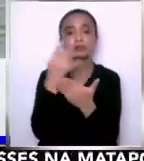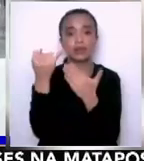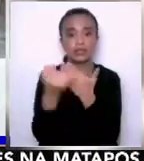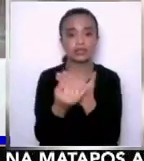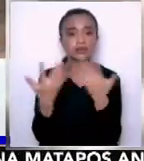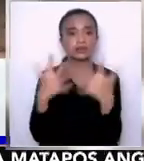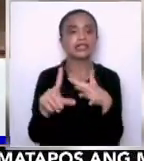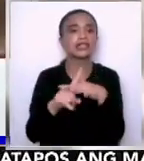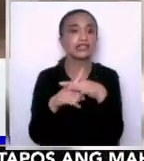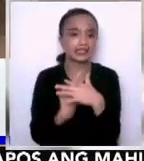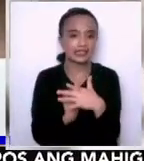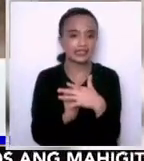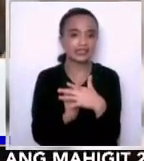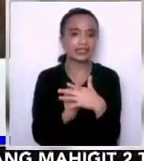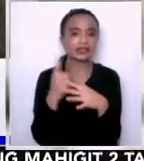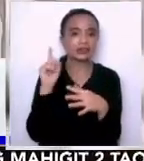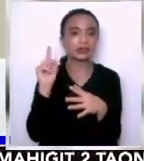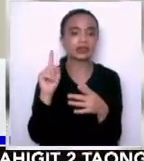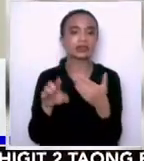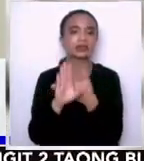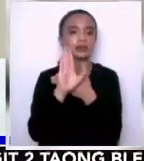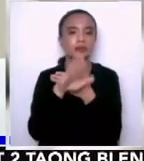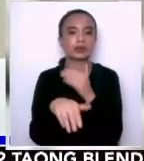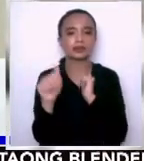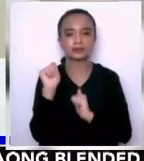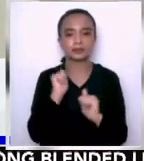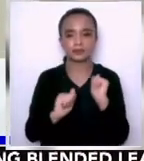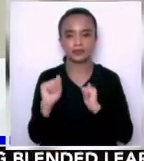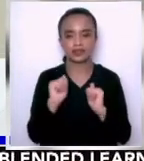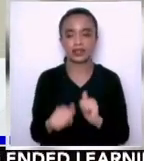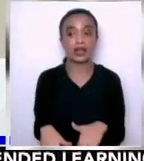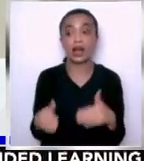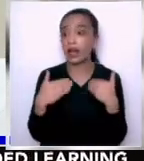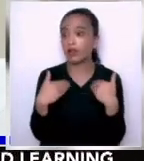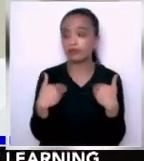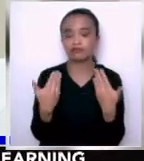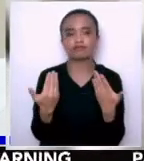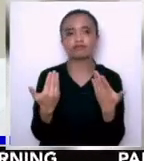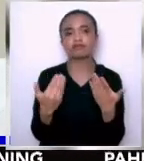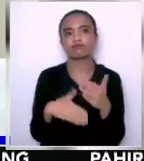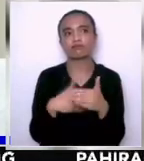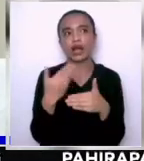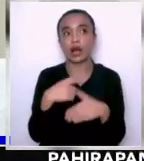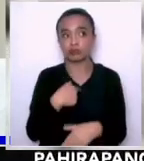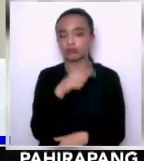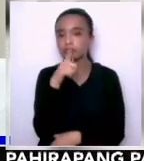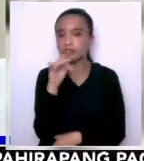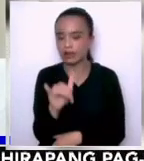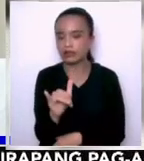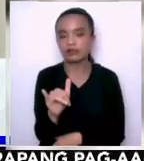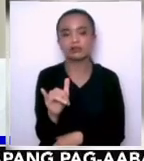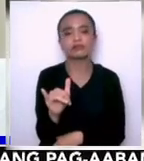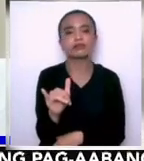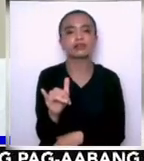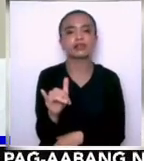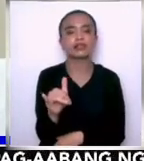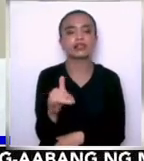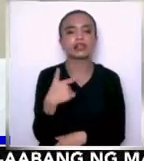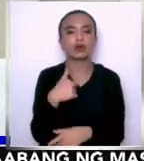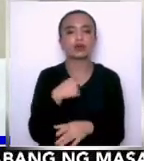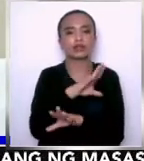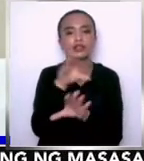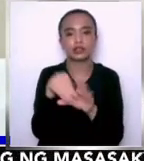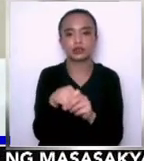kanyang unti-unting pagbabalik showbiz. We've got a few things lined up, so I've been lucky enough to have been a part of a series of shows.